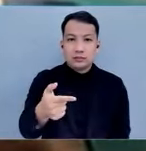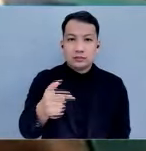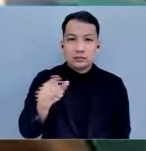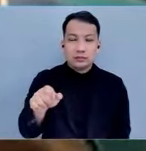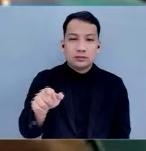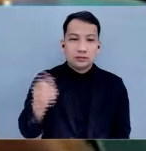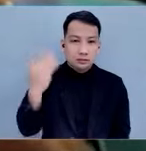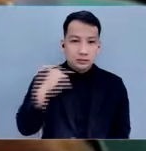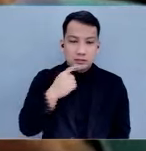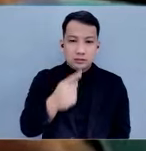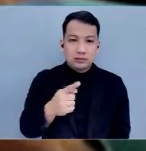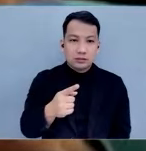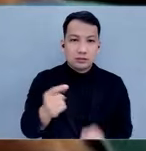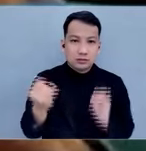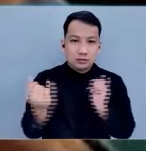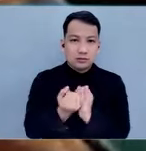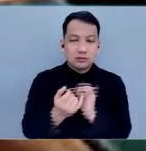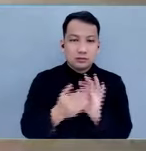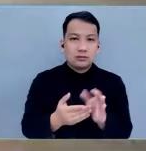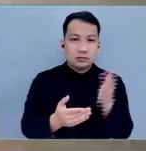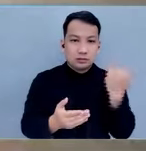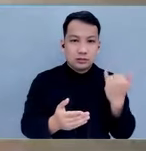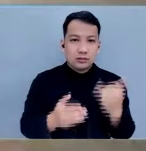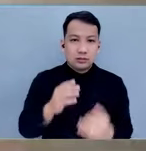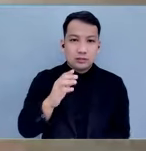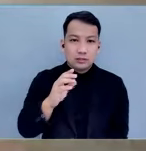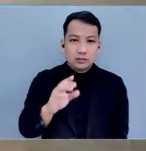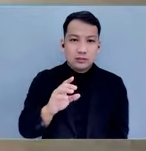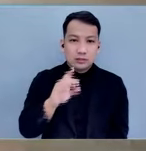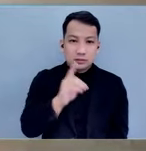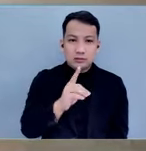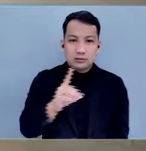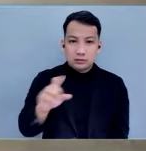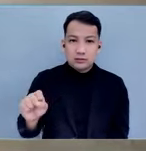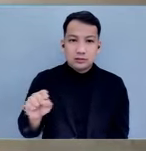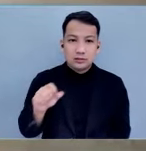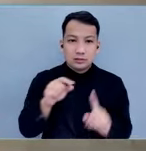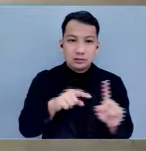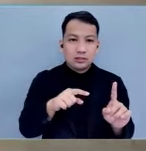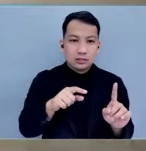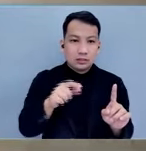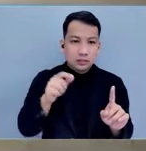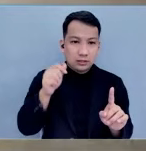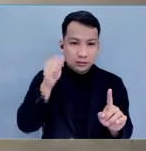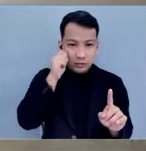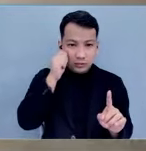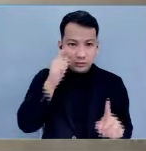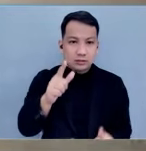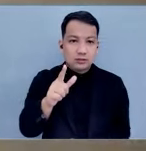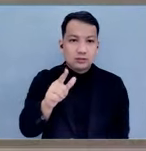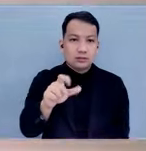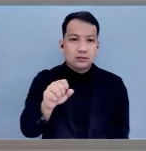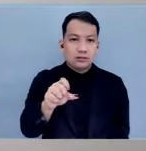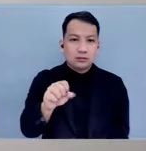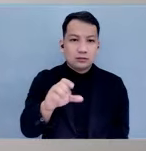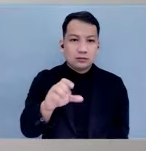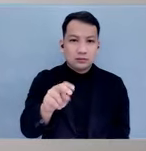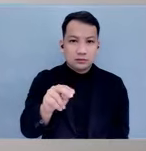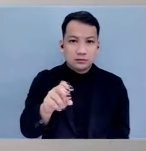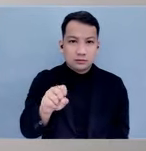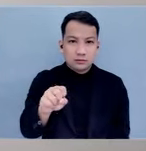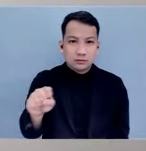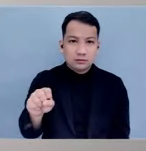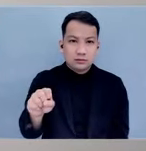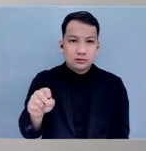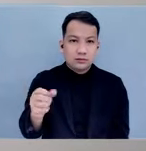at nagpakilalang dating hitman ng Davao Death Squad na si Arturo Las Cañas. Nag-craft sila ng panibago ngayong